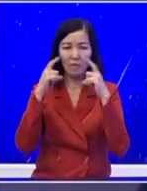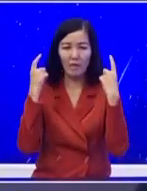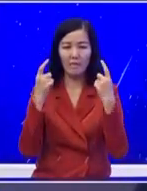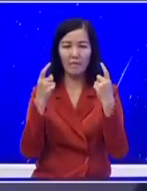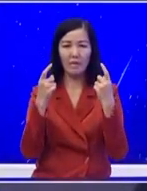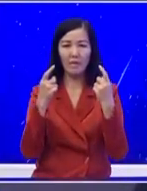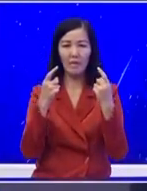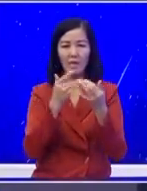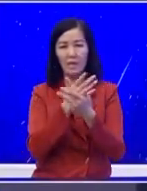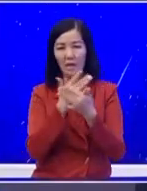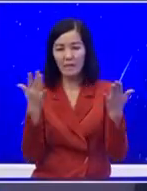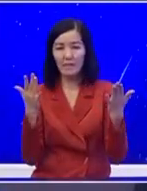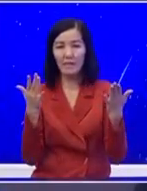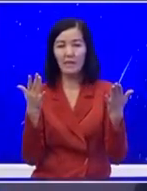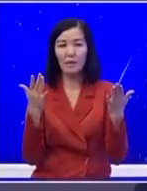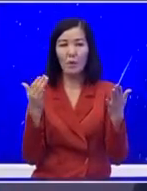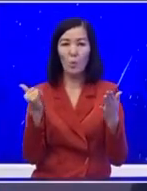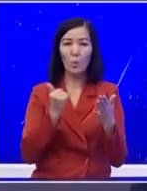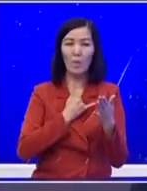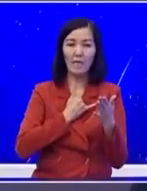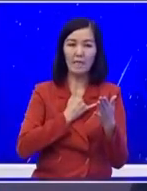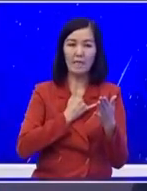остальное у нас